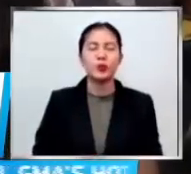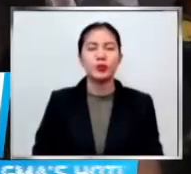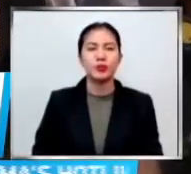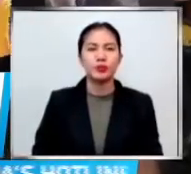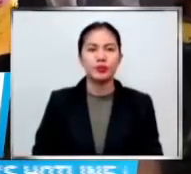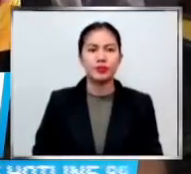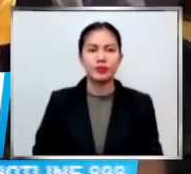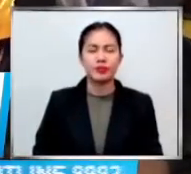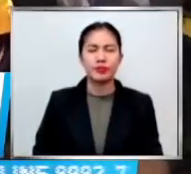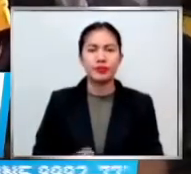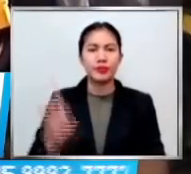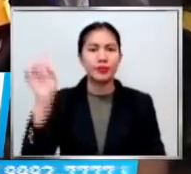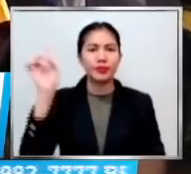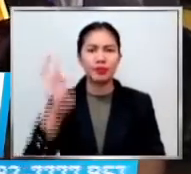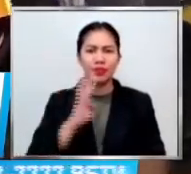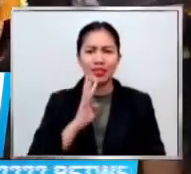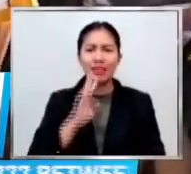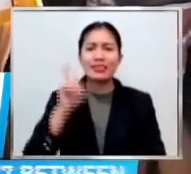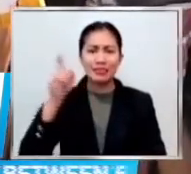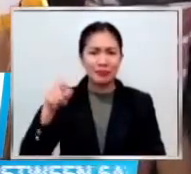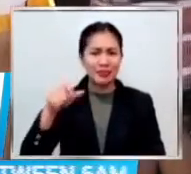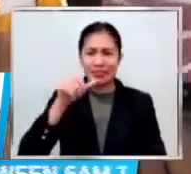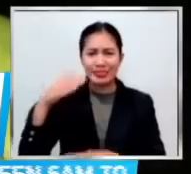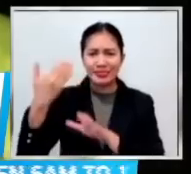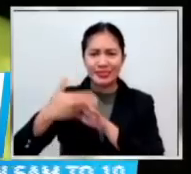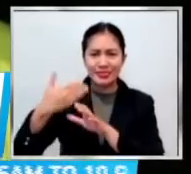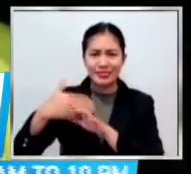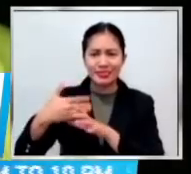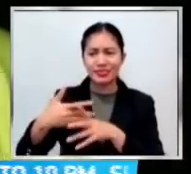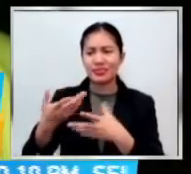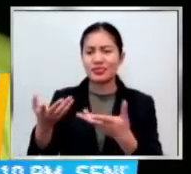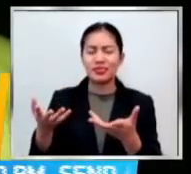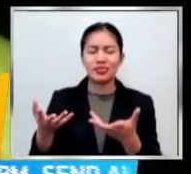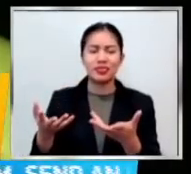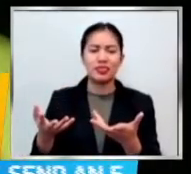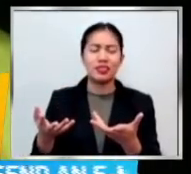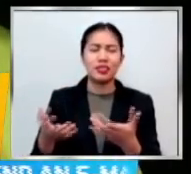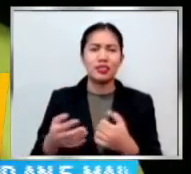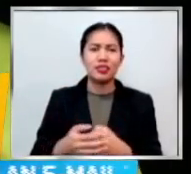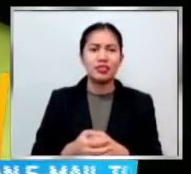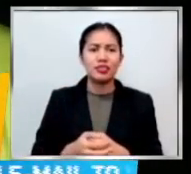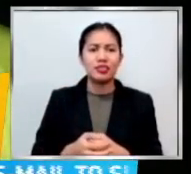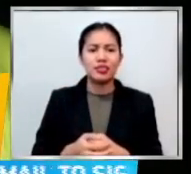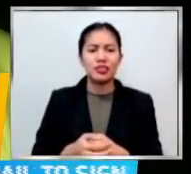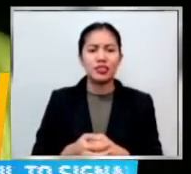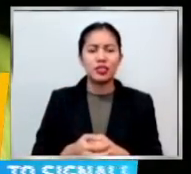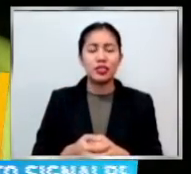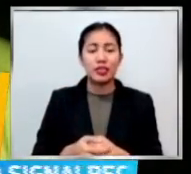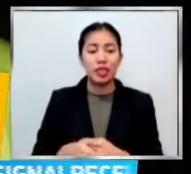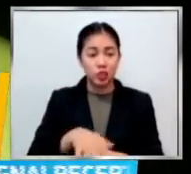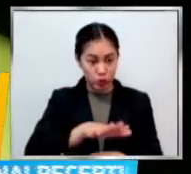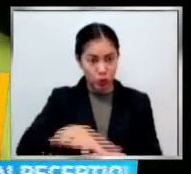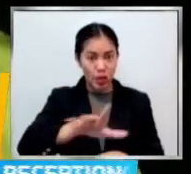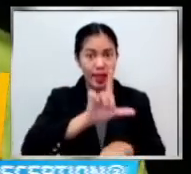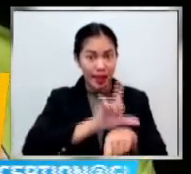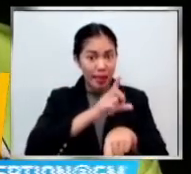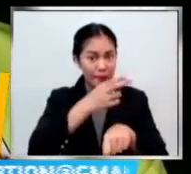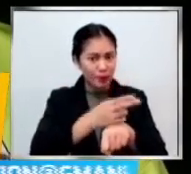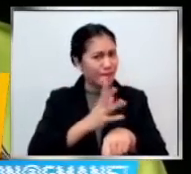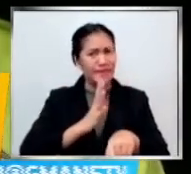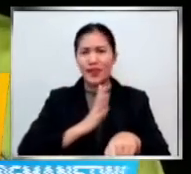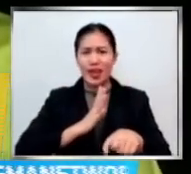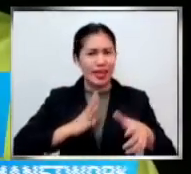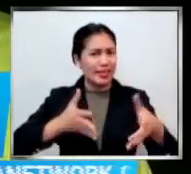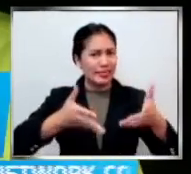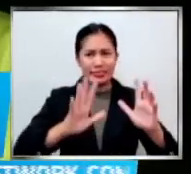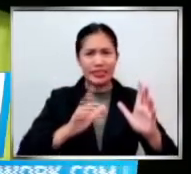nating harangan at huwag na natin ipagkait sa tao. Hindi tayo tutol sa hanap buhay, hindi tayo tutol sa vendors.